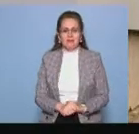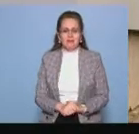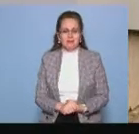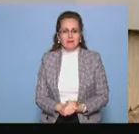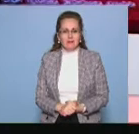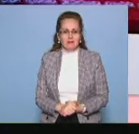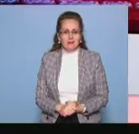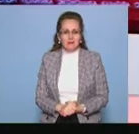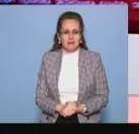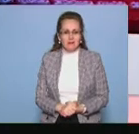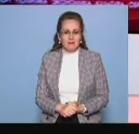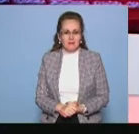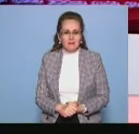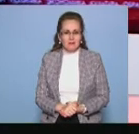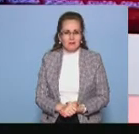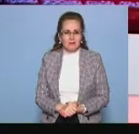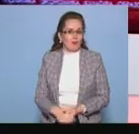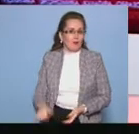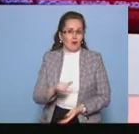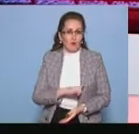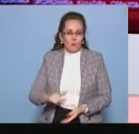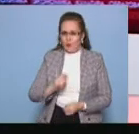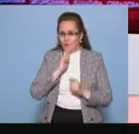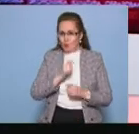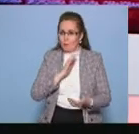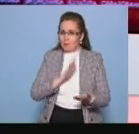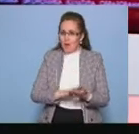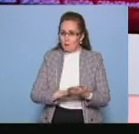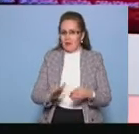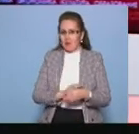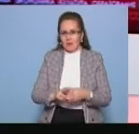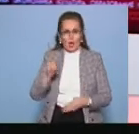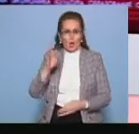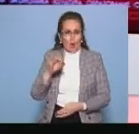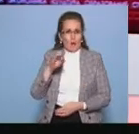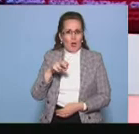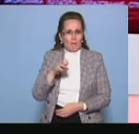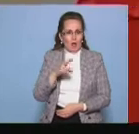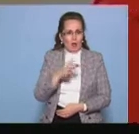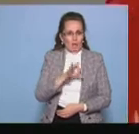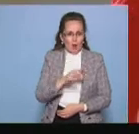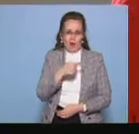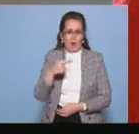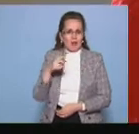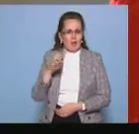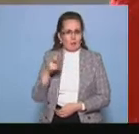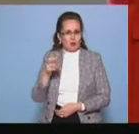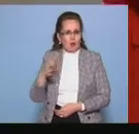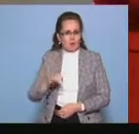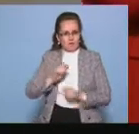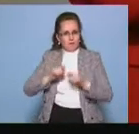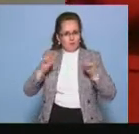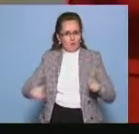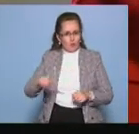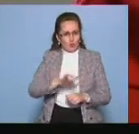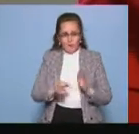Новости. В Удмуртии вручили премии имени Карепанова-Камского. Ее учредили в республике 18 лет назад в